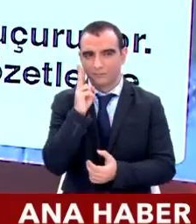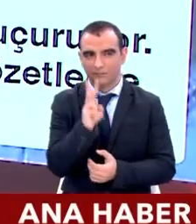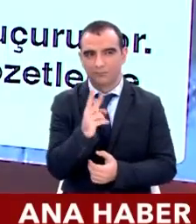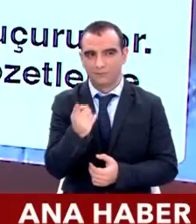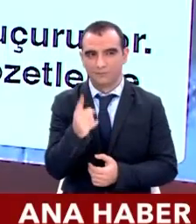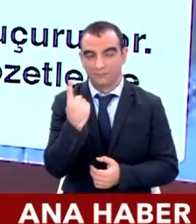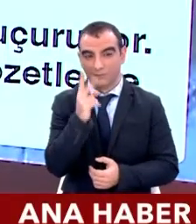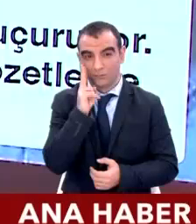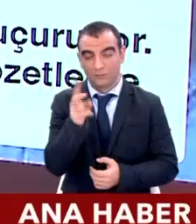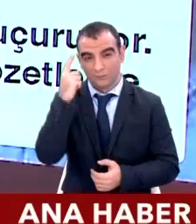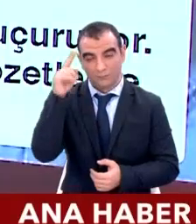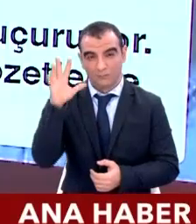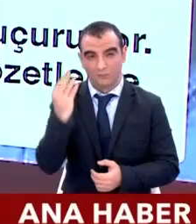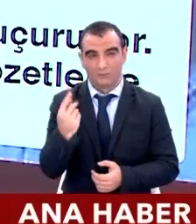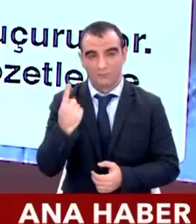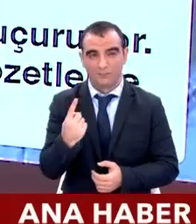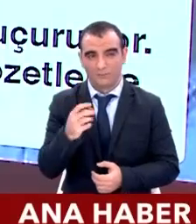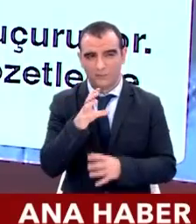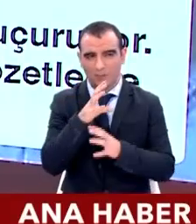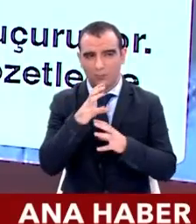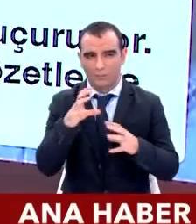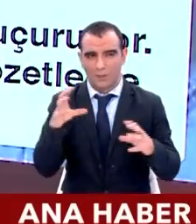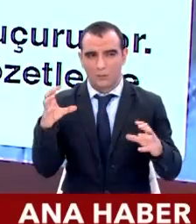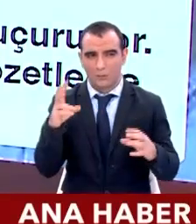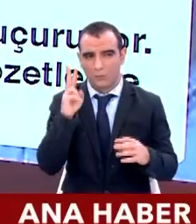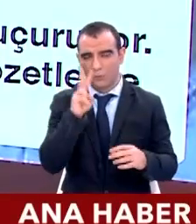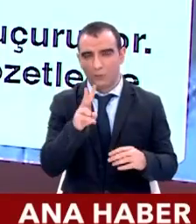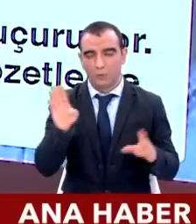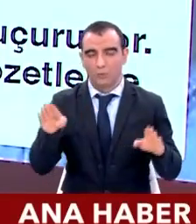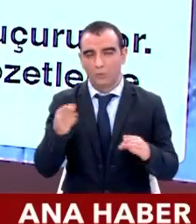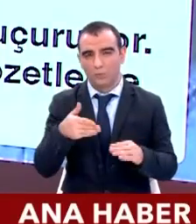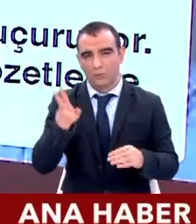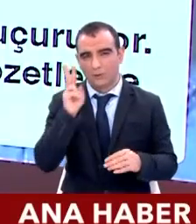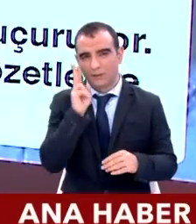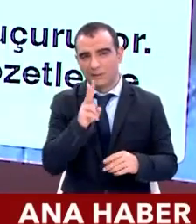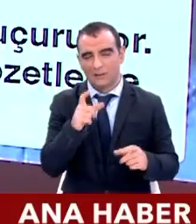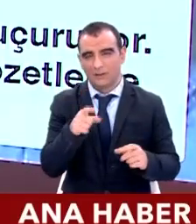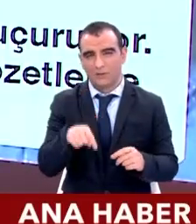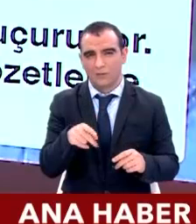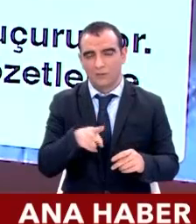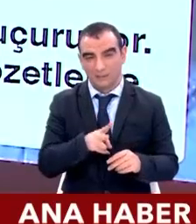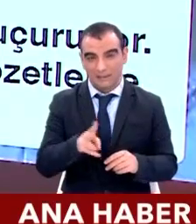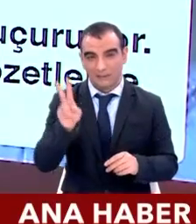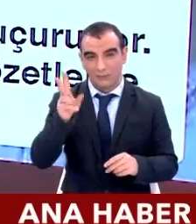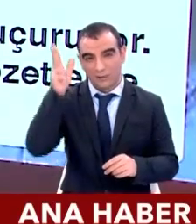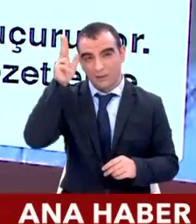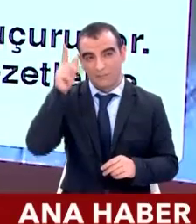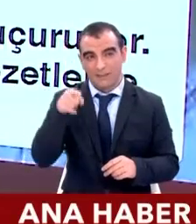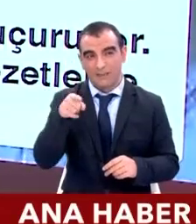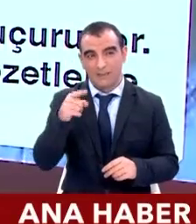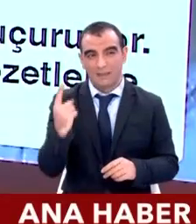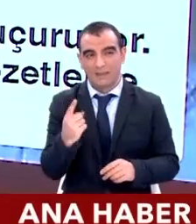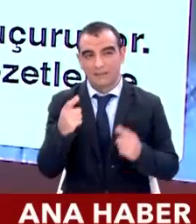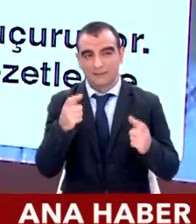gördüm şoke oldum ben bir balon devasa bir balon gökyüzünde semalarında ilerliyor Amerika teyakkuzda